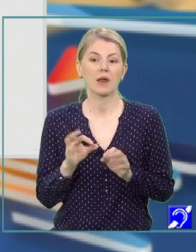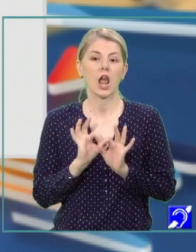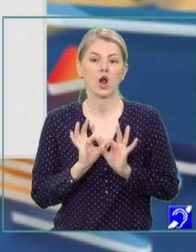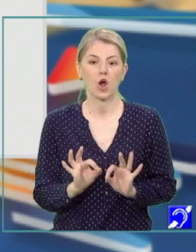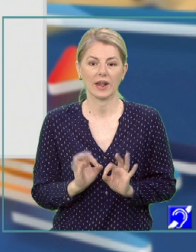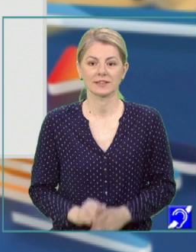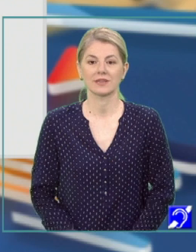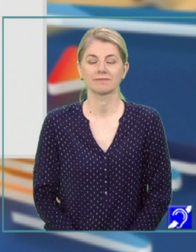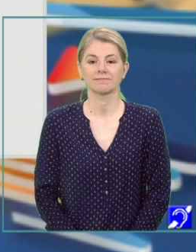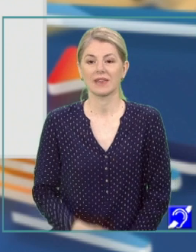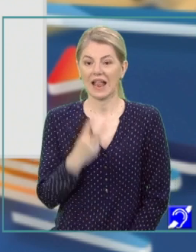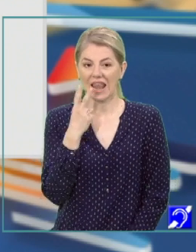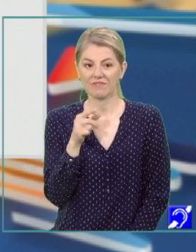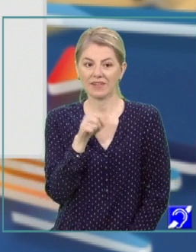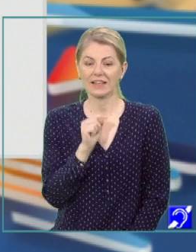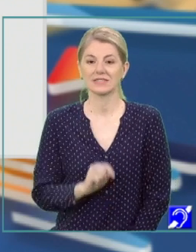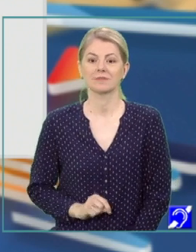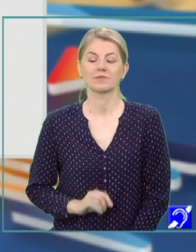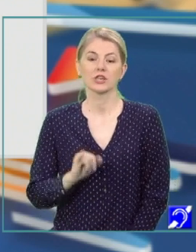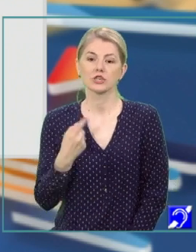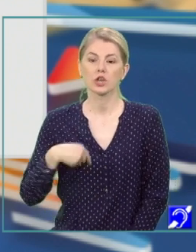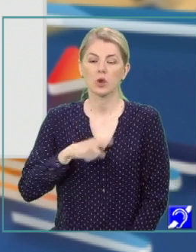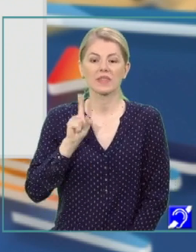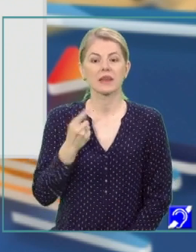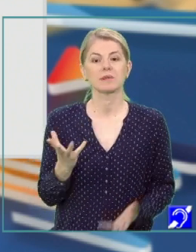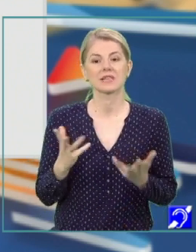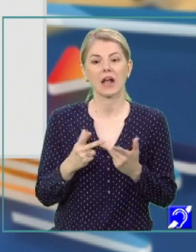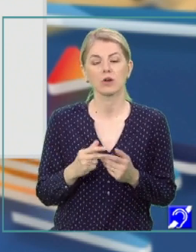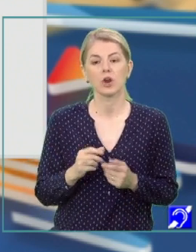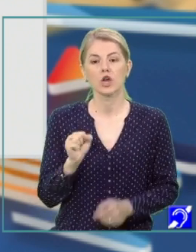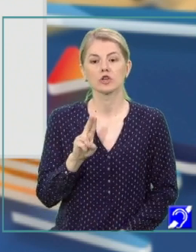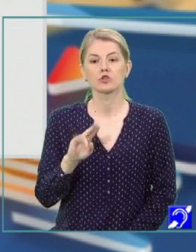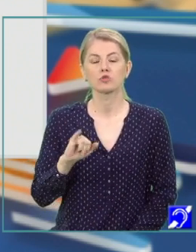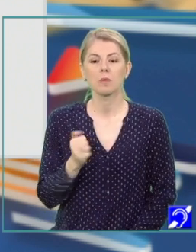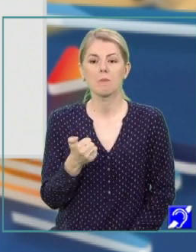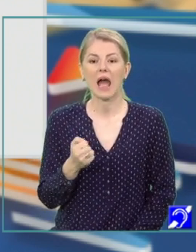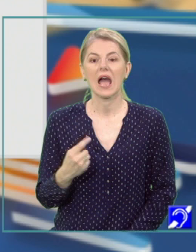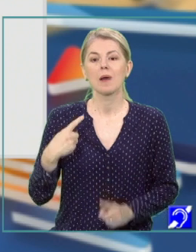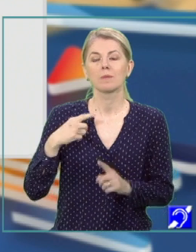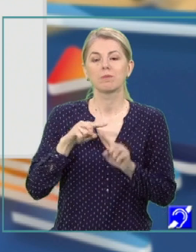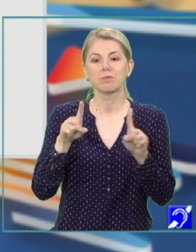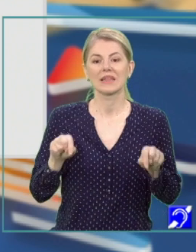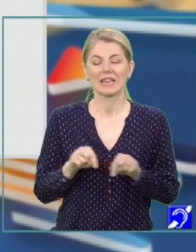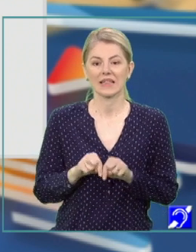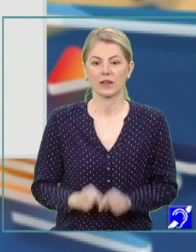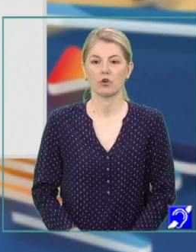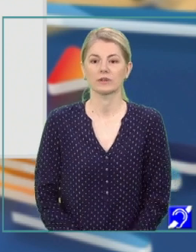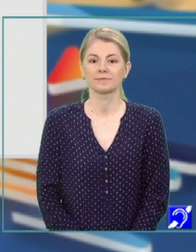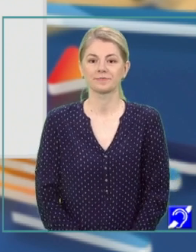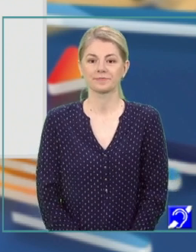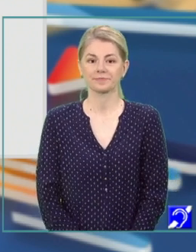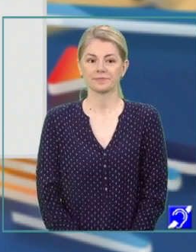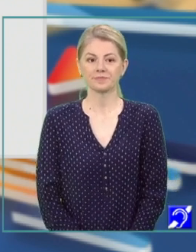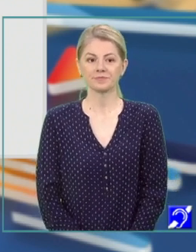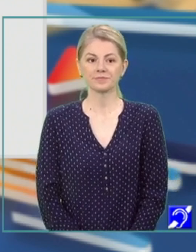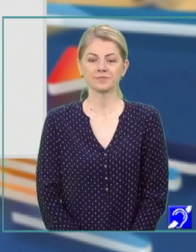corecte, le vedeți aici și noi trebuia să calculăm suma pătratelor, deci minus 1 la pătrat plus 0 la pătrat